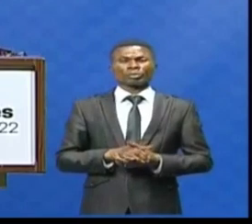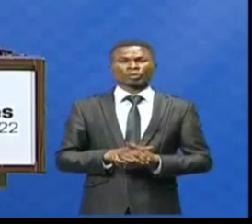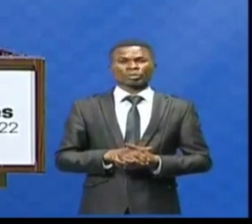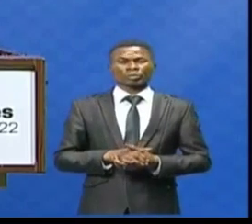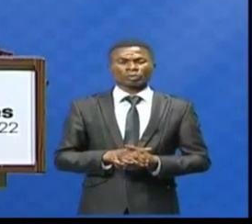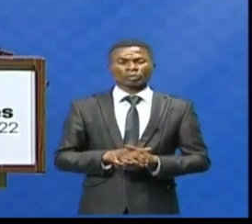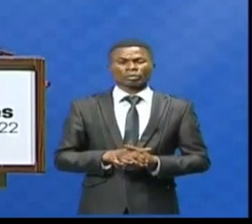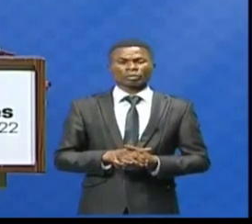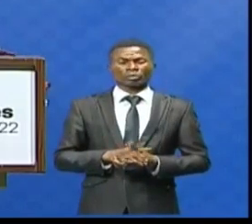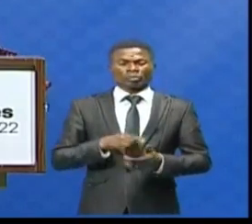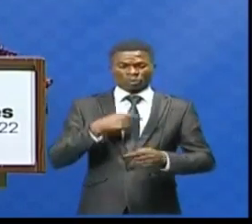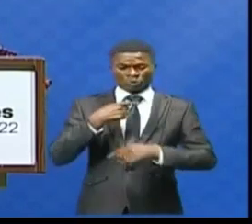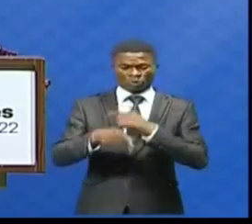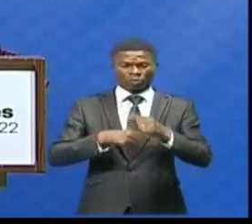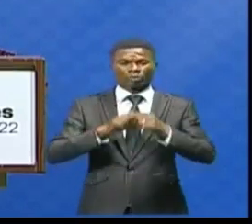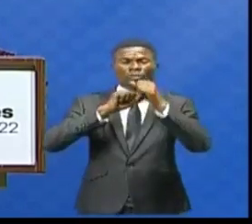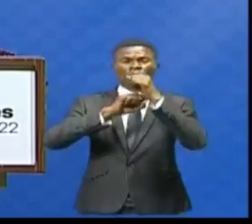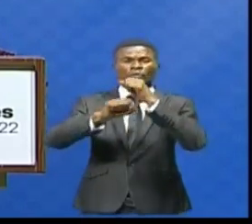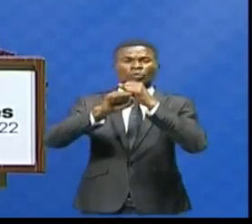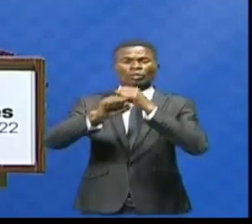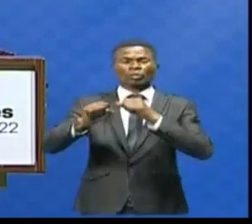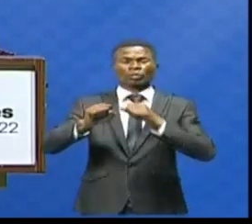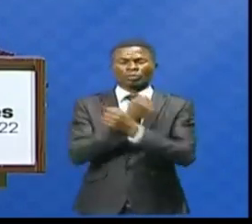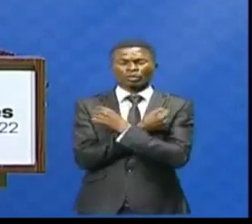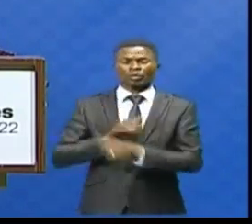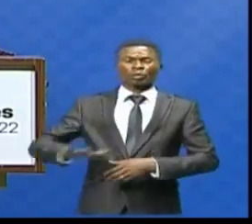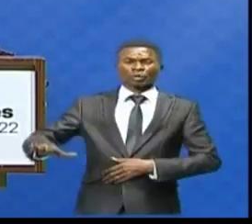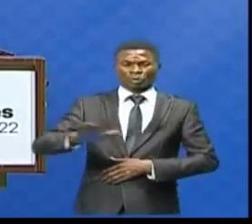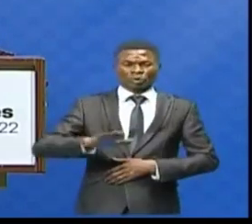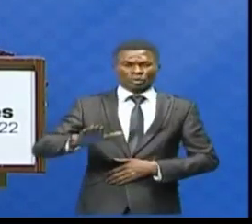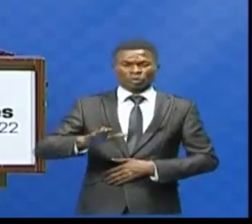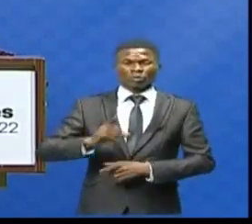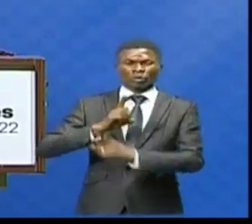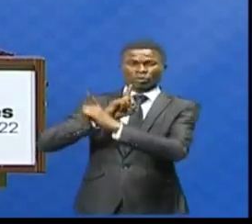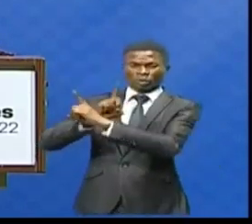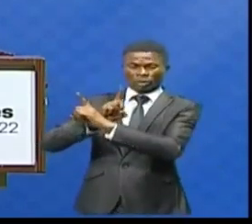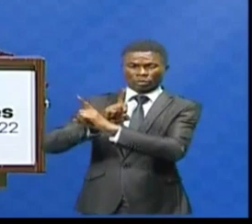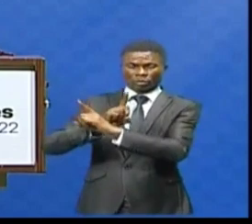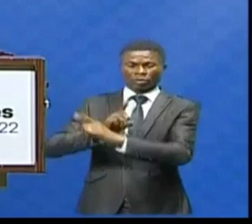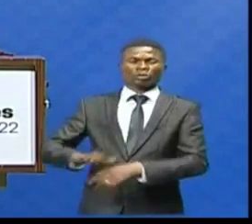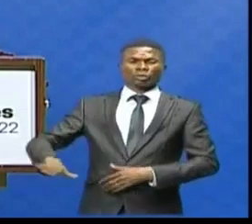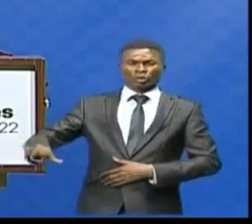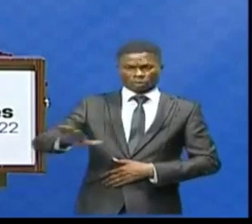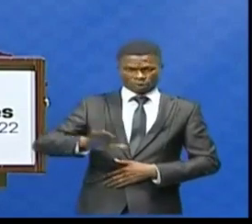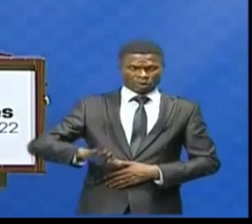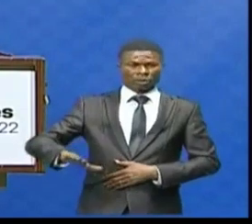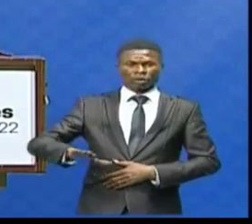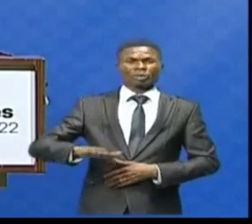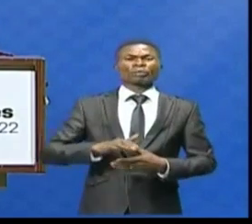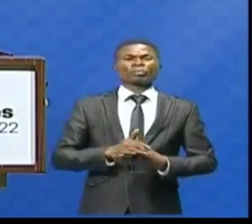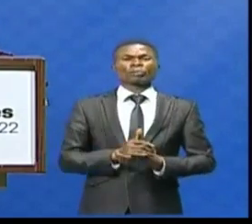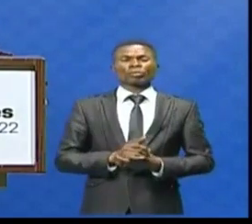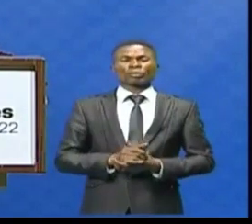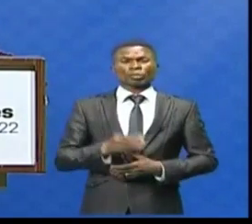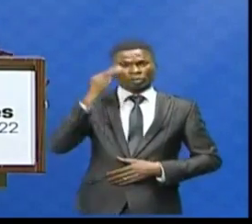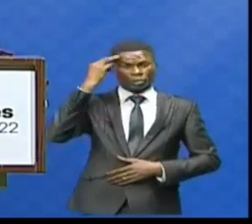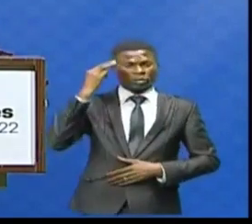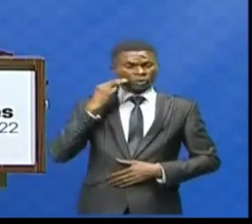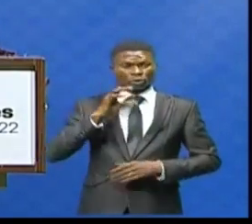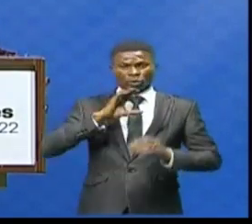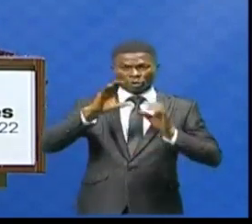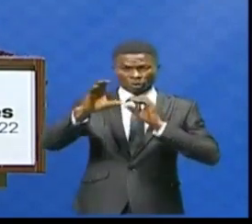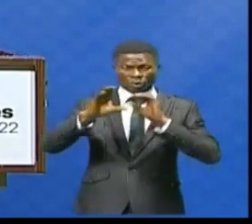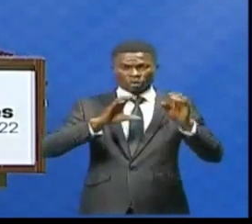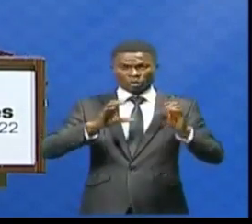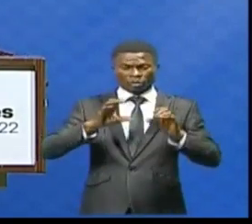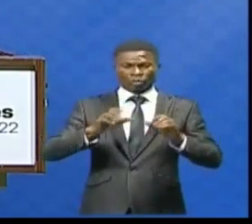lancement de la campagne patriotique défendant la patrie le ministre de la communication